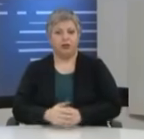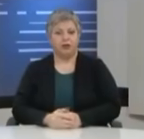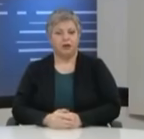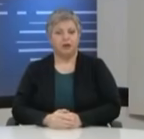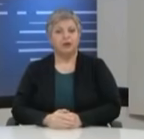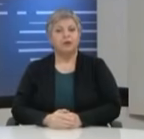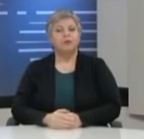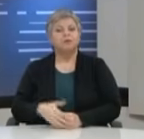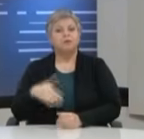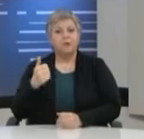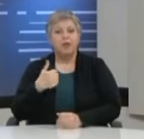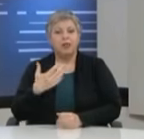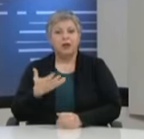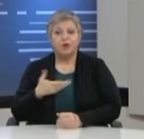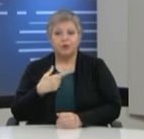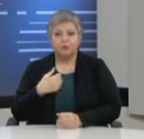κρίνονται πολλά.